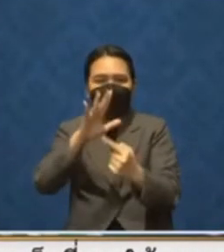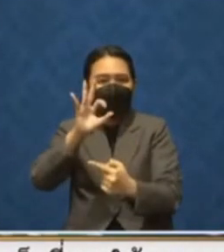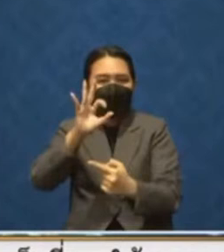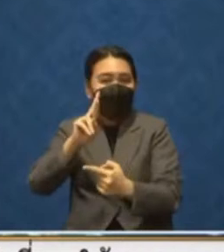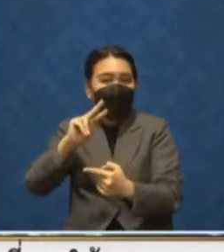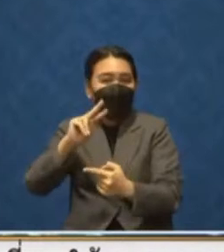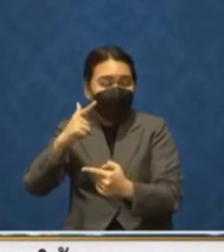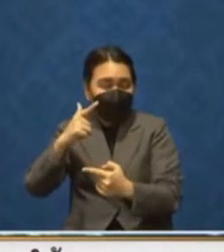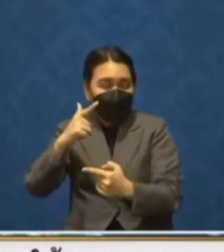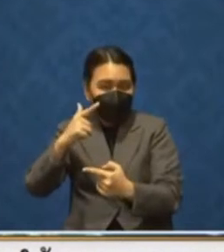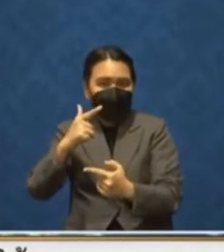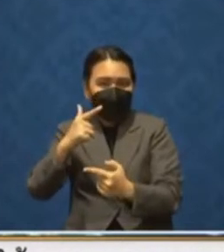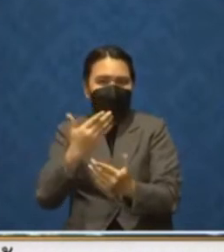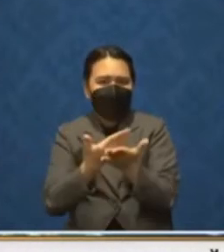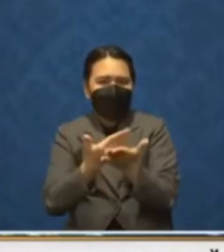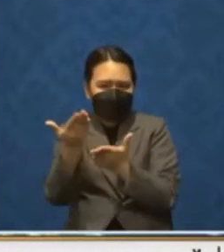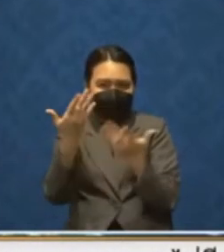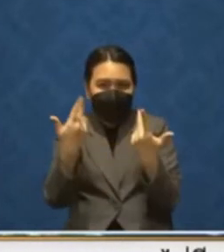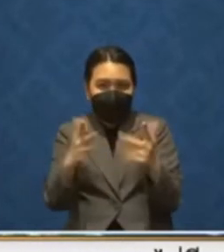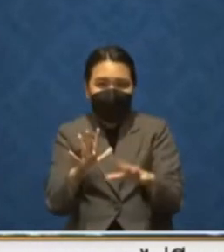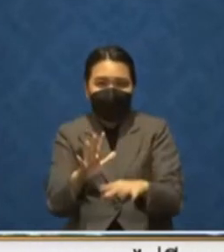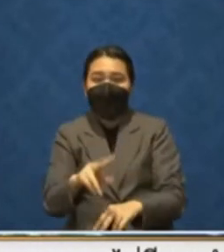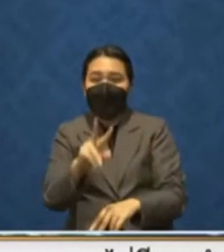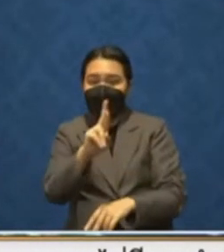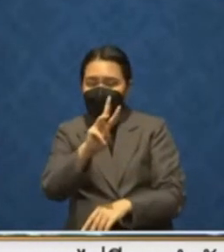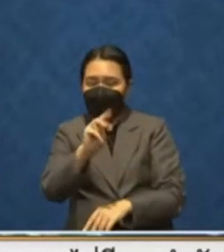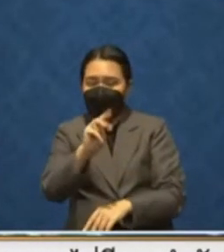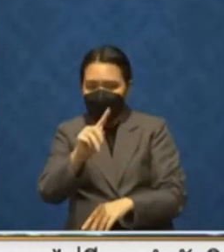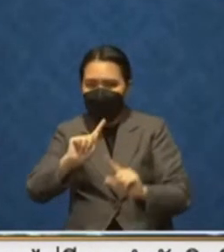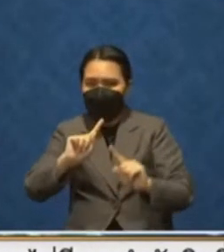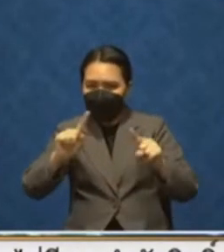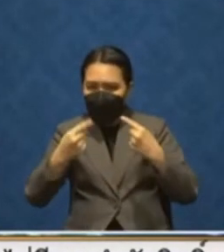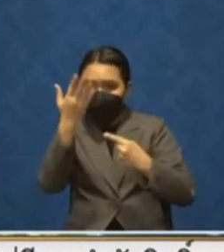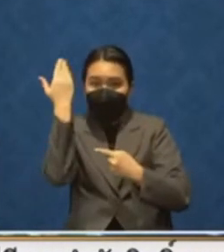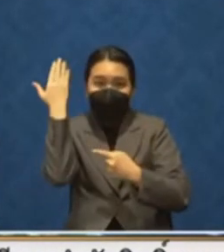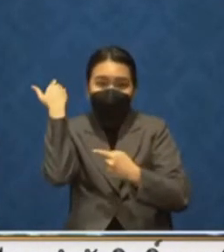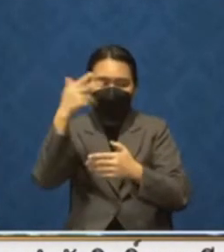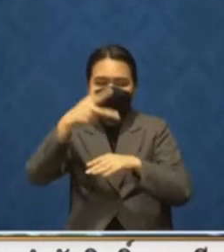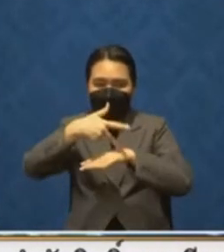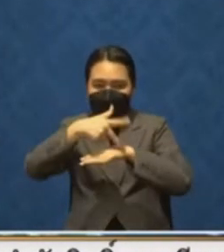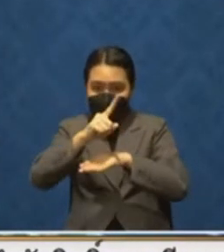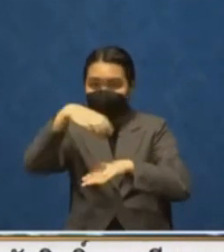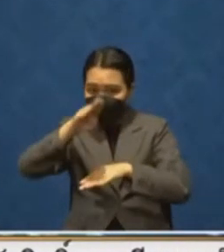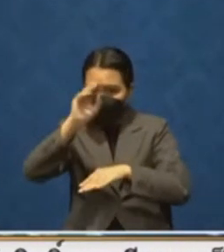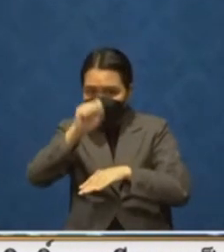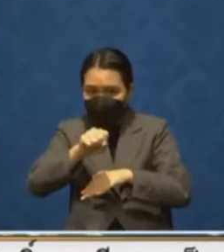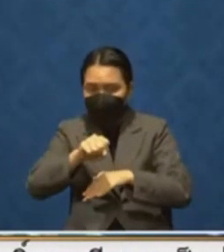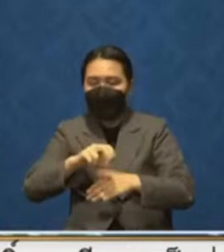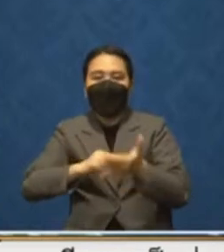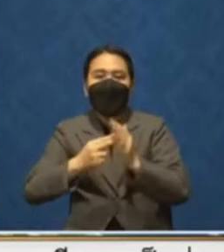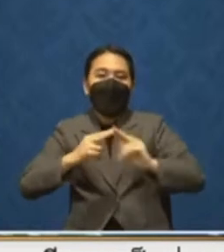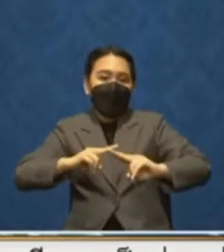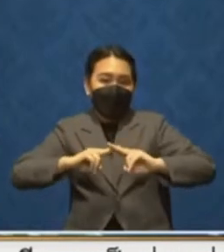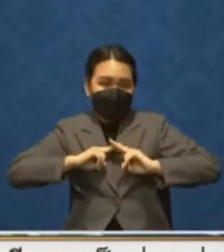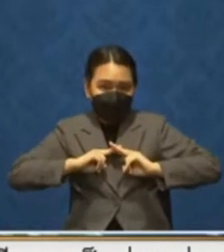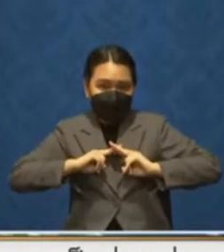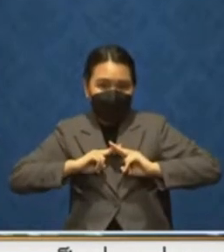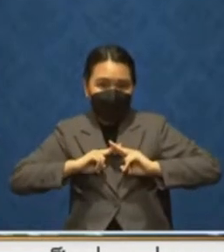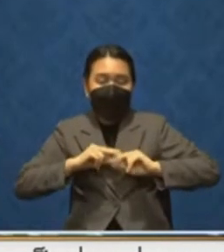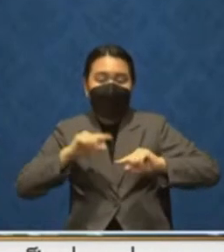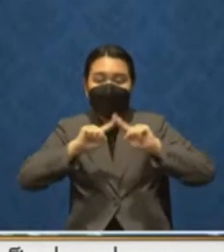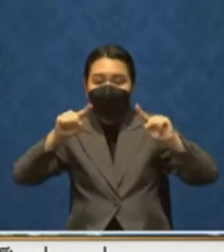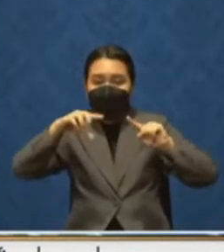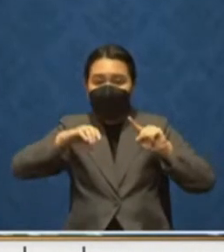คำตอบนั้นตีนั่งอยู่ใกล้เป็นประธานบริษัทนี้ใช่เหรอเอกชนจะไปซื้ออะไรก็แล้วแต่แต่เขาเป็นบริษัทลูกของปตท